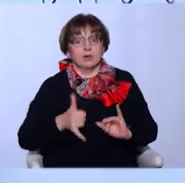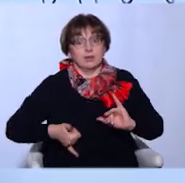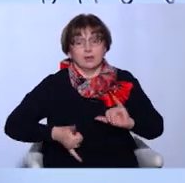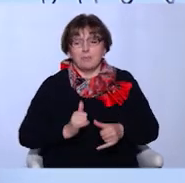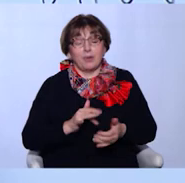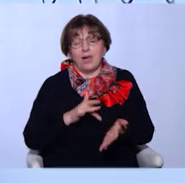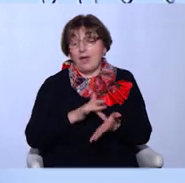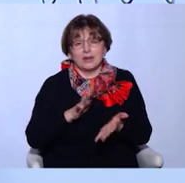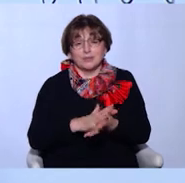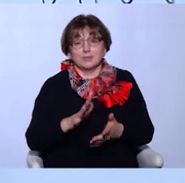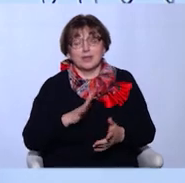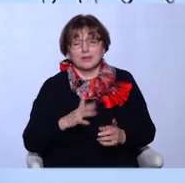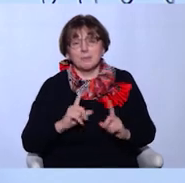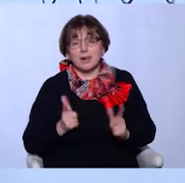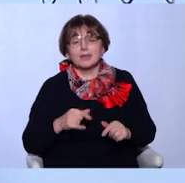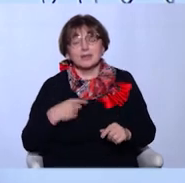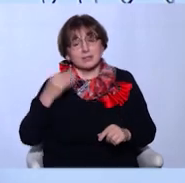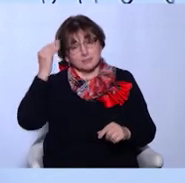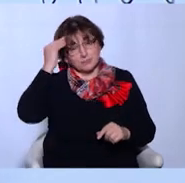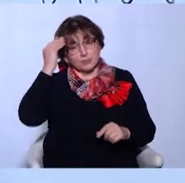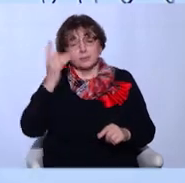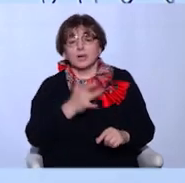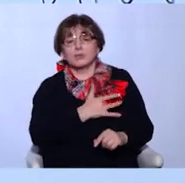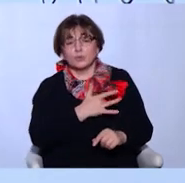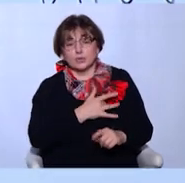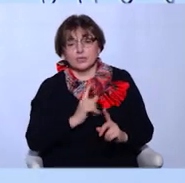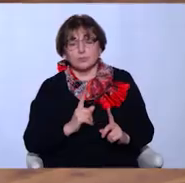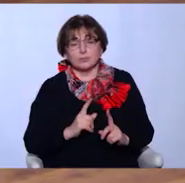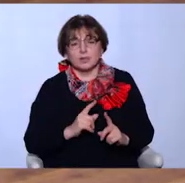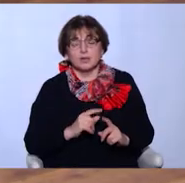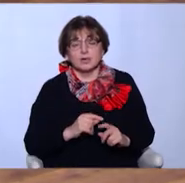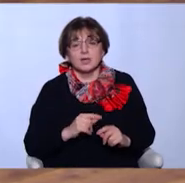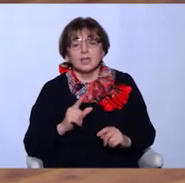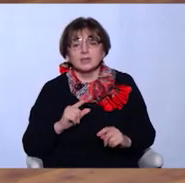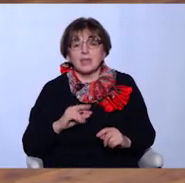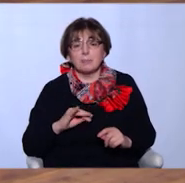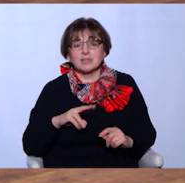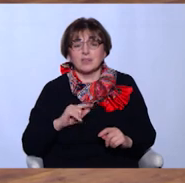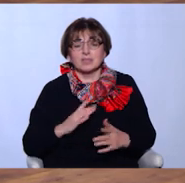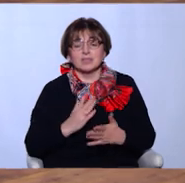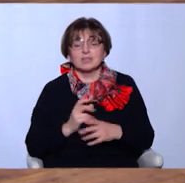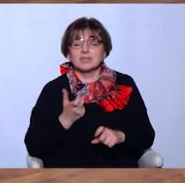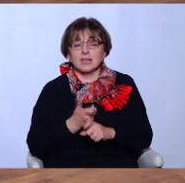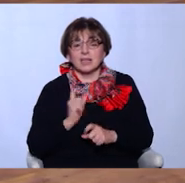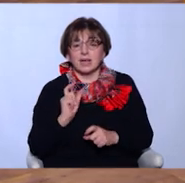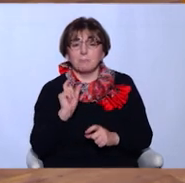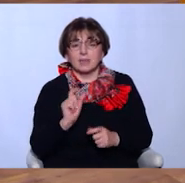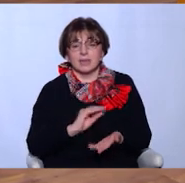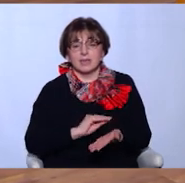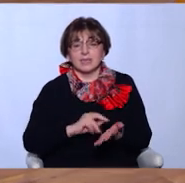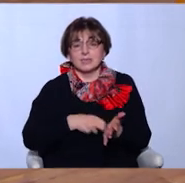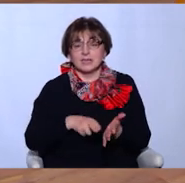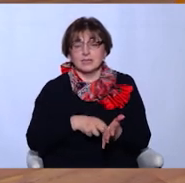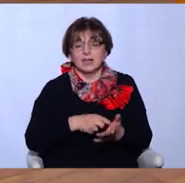არასოდეს არ იქნებოდა. მიხვდით ალბათ, რასაც გულისხმობთ. სხვათა შორის, კრიტიკოს თამას ვასაძეს აქვს ძალიან კარგი პატარა წერილი, რომლის